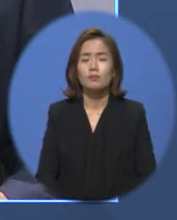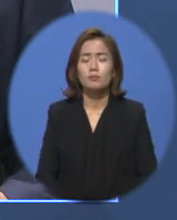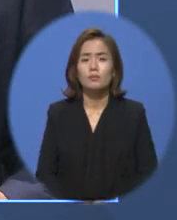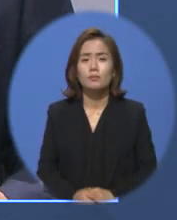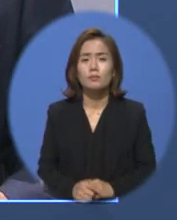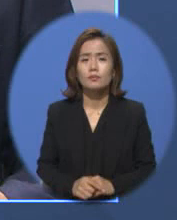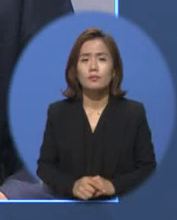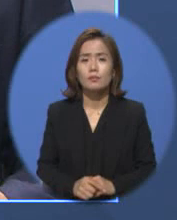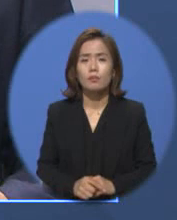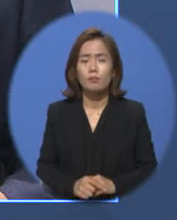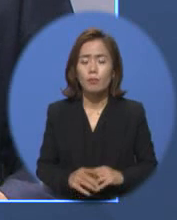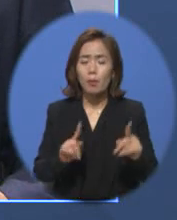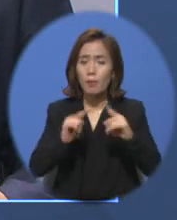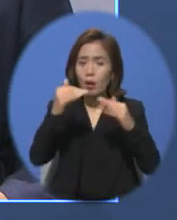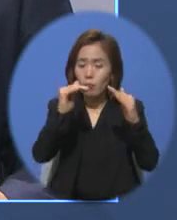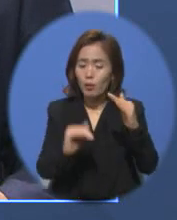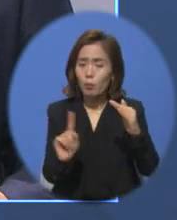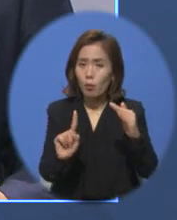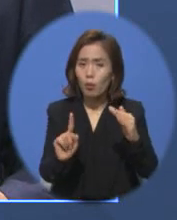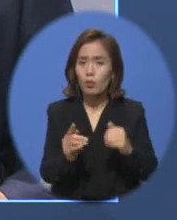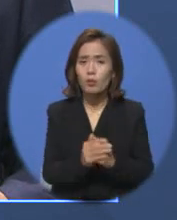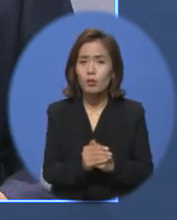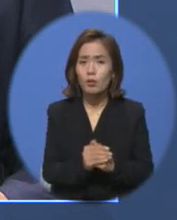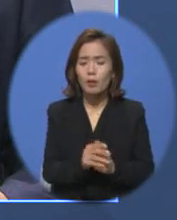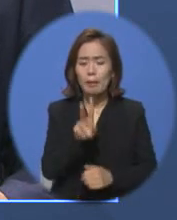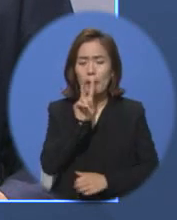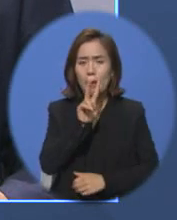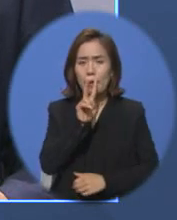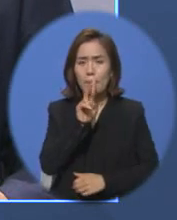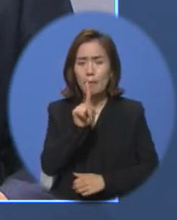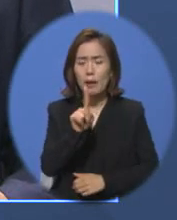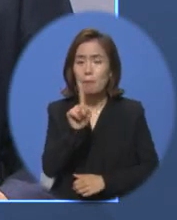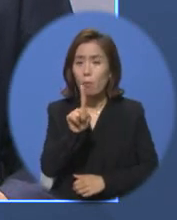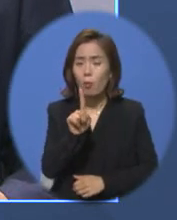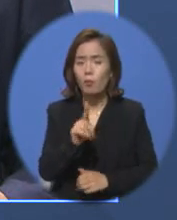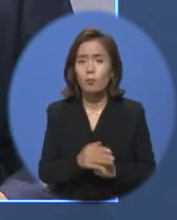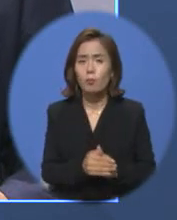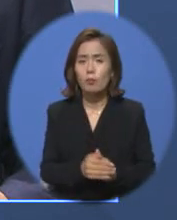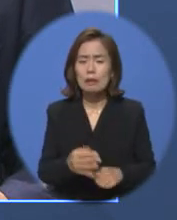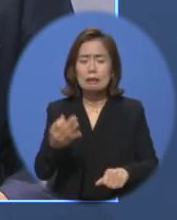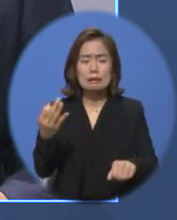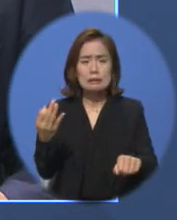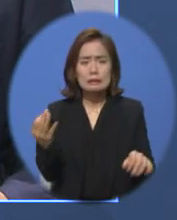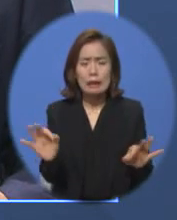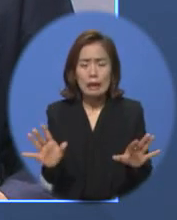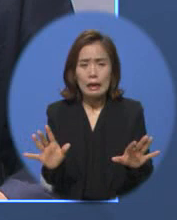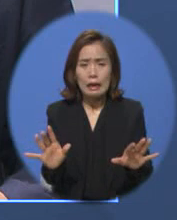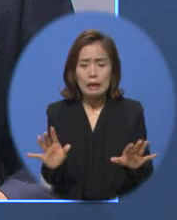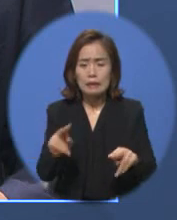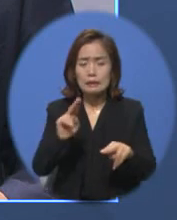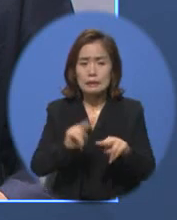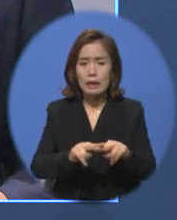음, 당신이제시한변명을보면, 당신